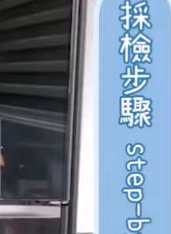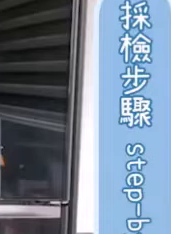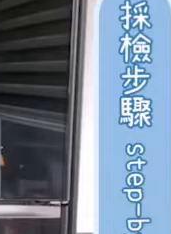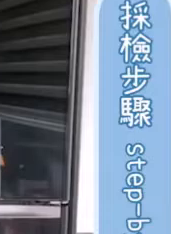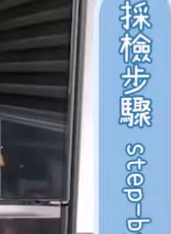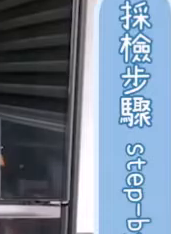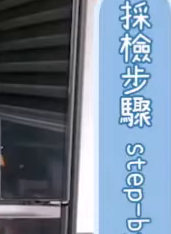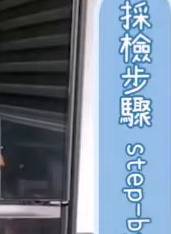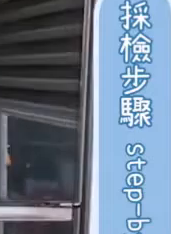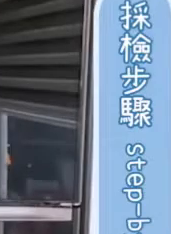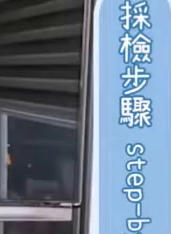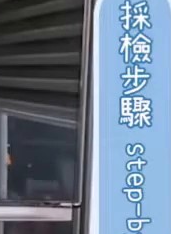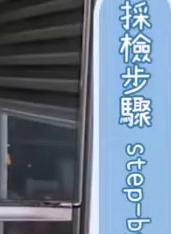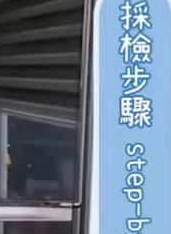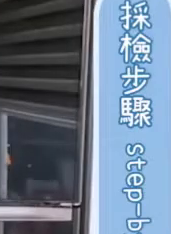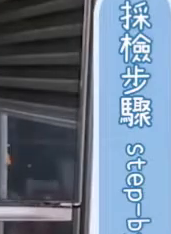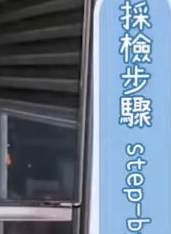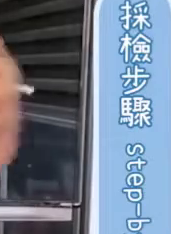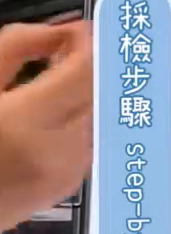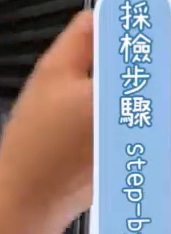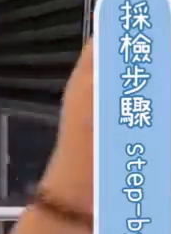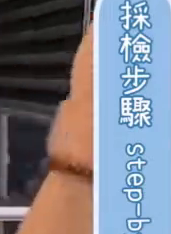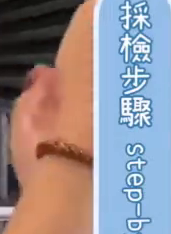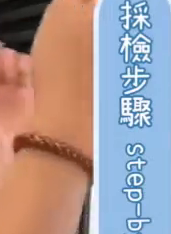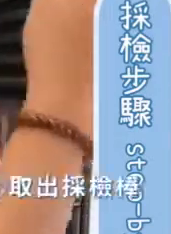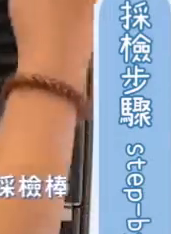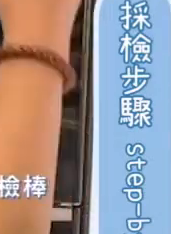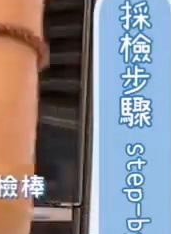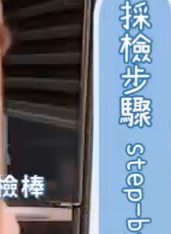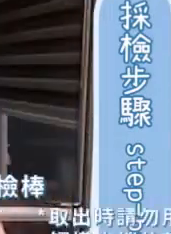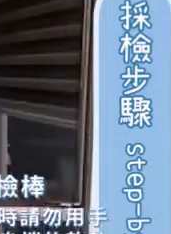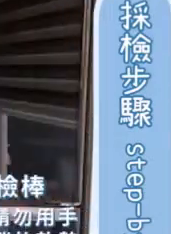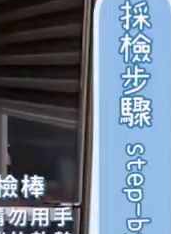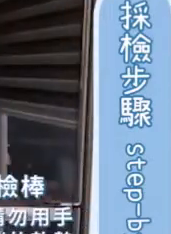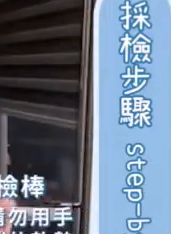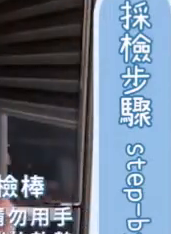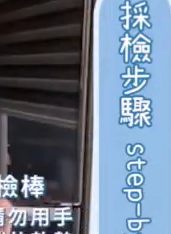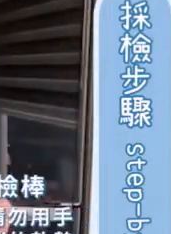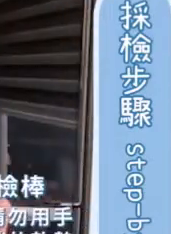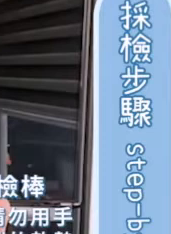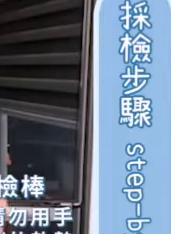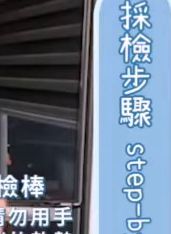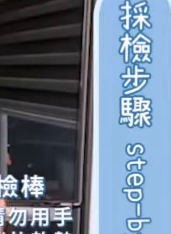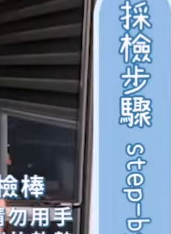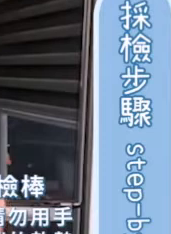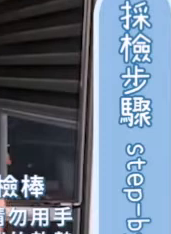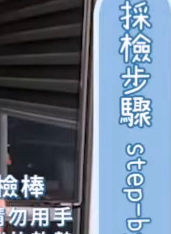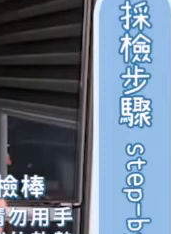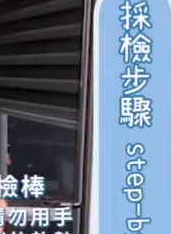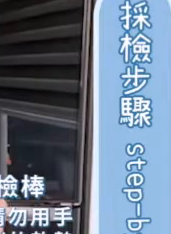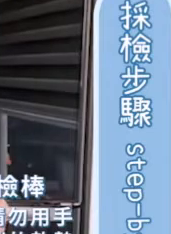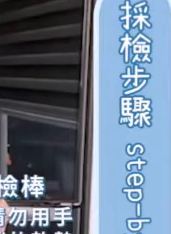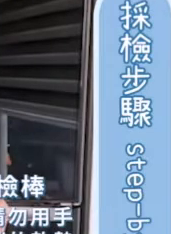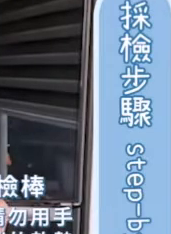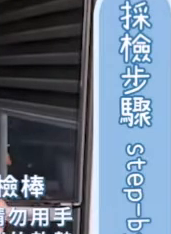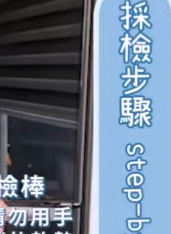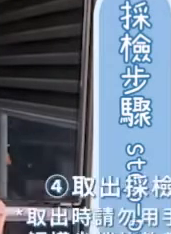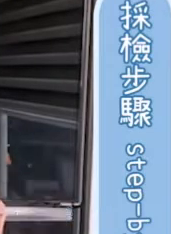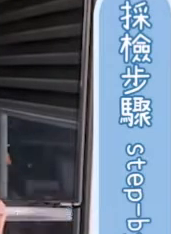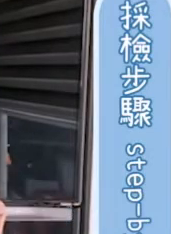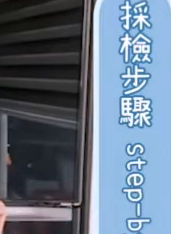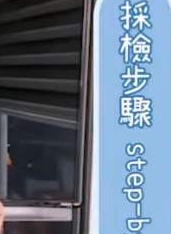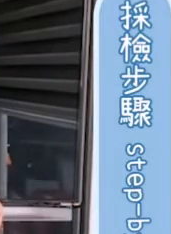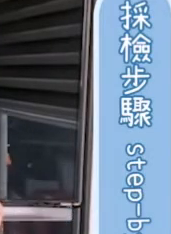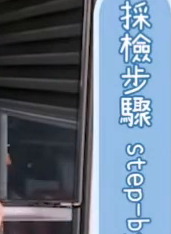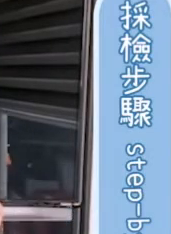先洗手，我刚才先洗了，洗干净之后醒一下鼻涕，我也醒过了。那醒鼻涕之后，我们采检棒拿出来，头朝上70度，